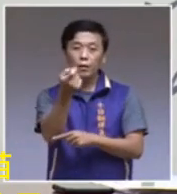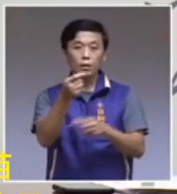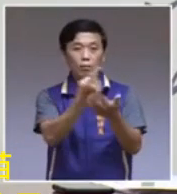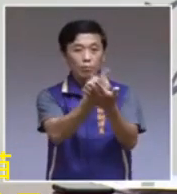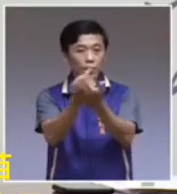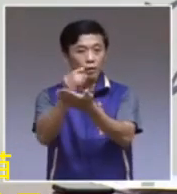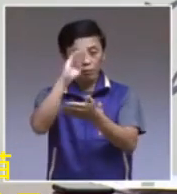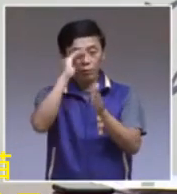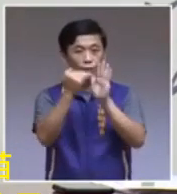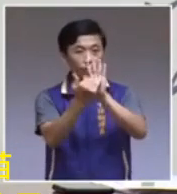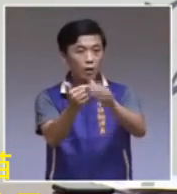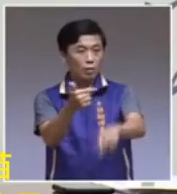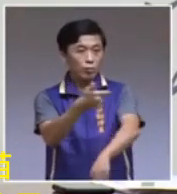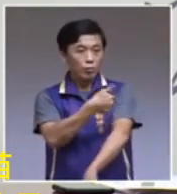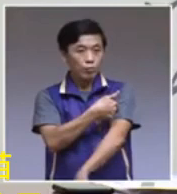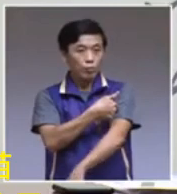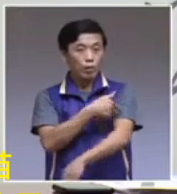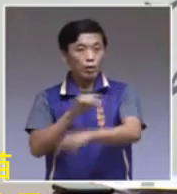近